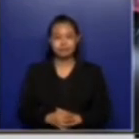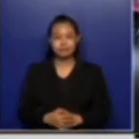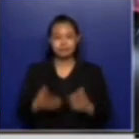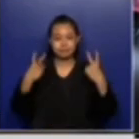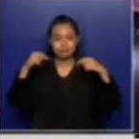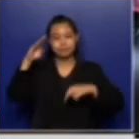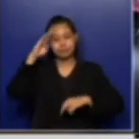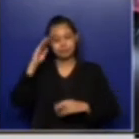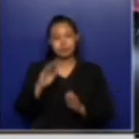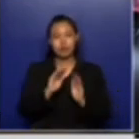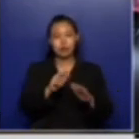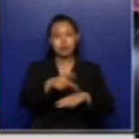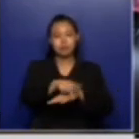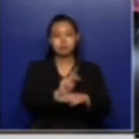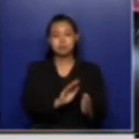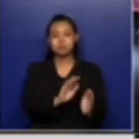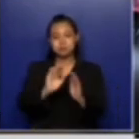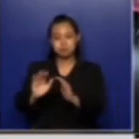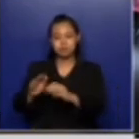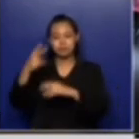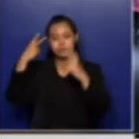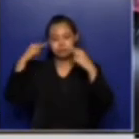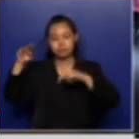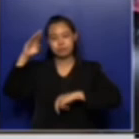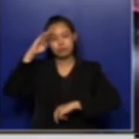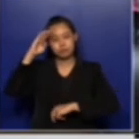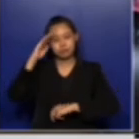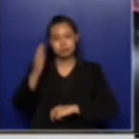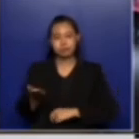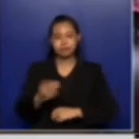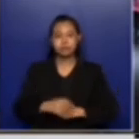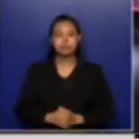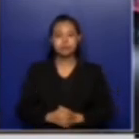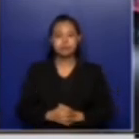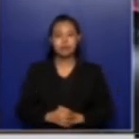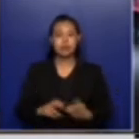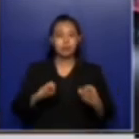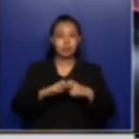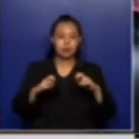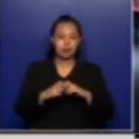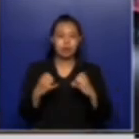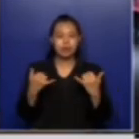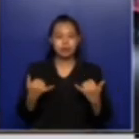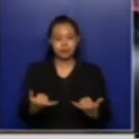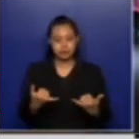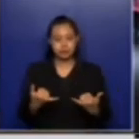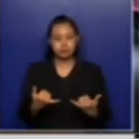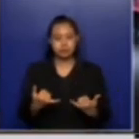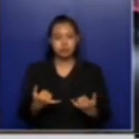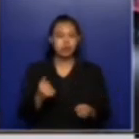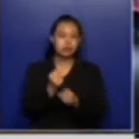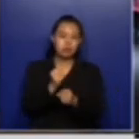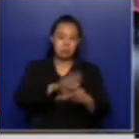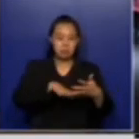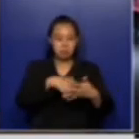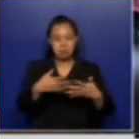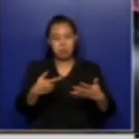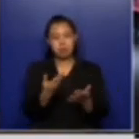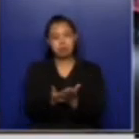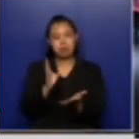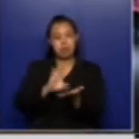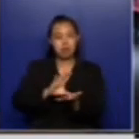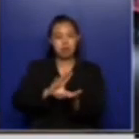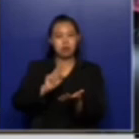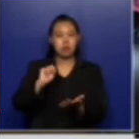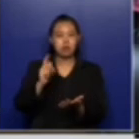ว่าในเมื่อท่านจัดงบประมาณแบบนี้ท่ามกลางวิกฤตที่มากมายขนาดนี้แบบเดิมแบบนี้เราไม่สามารถที่จะ